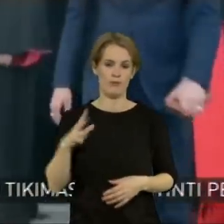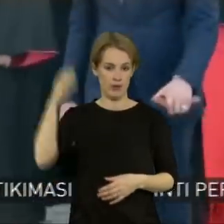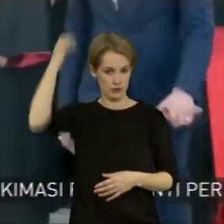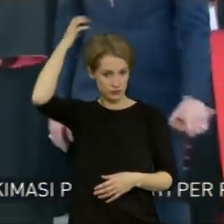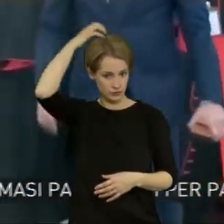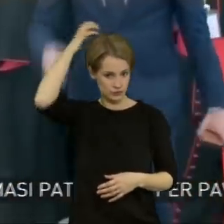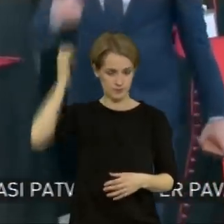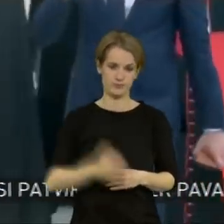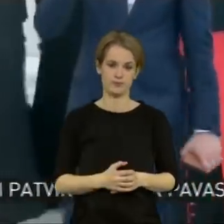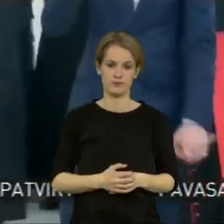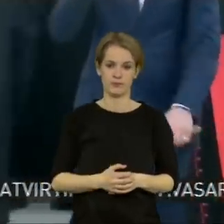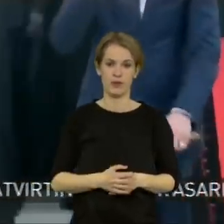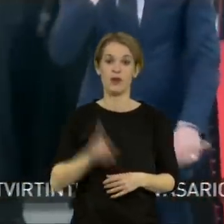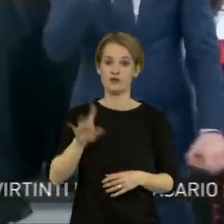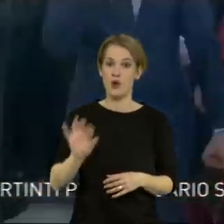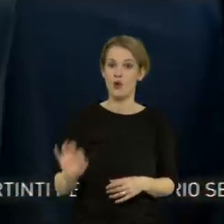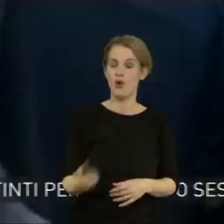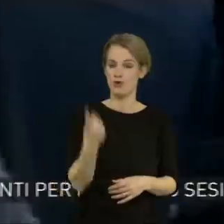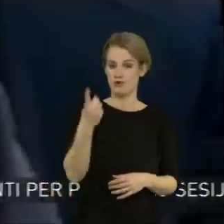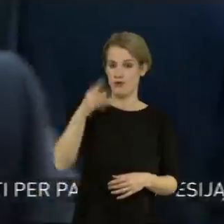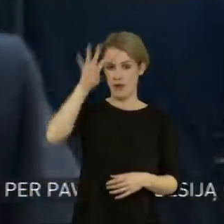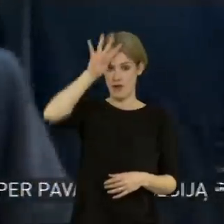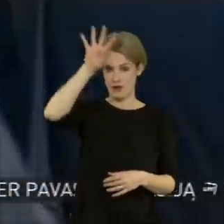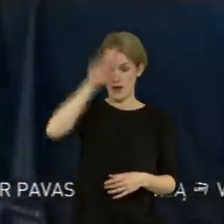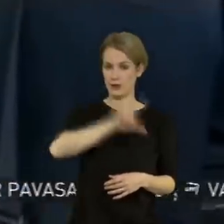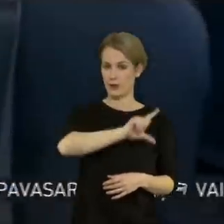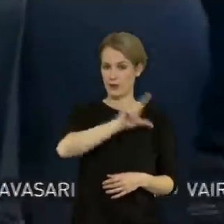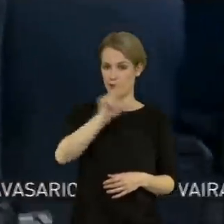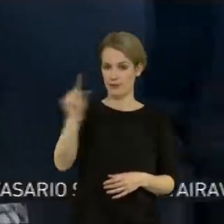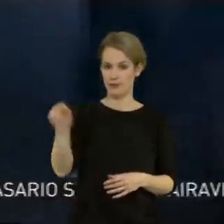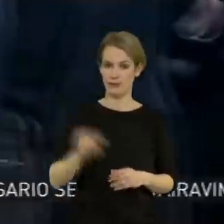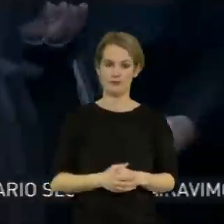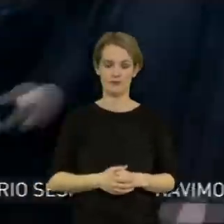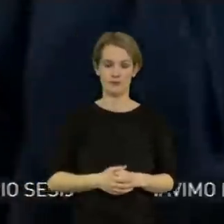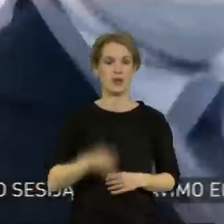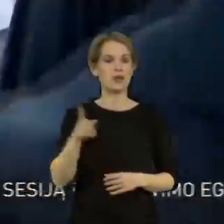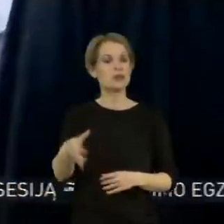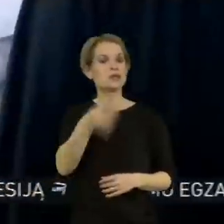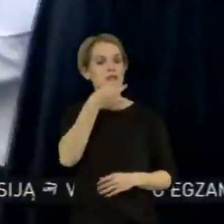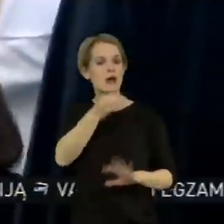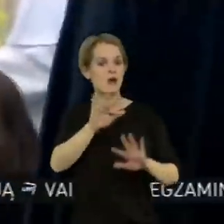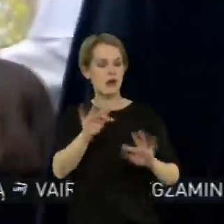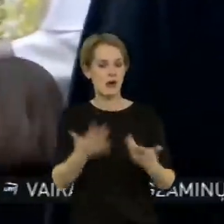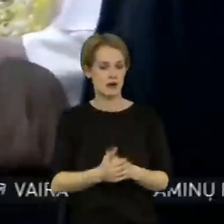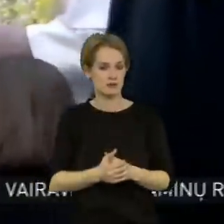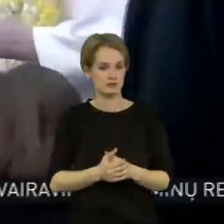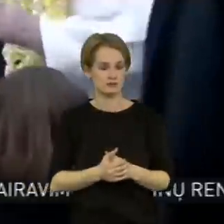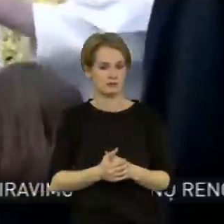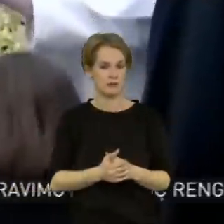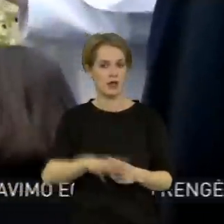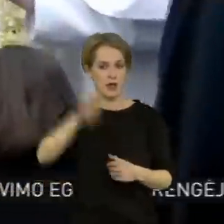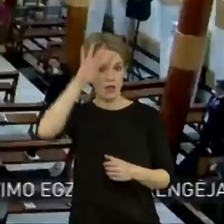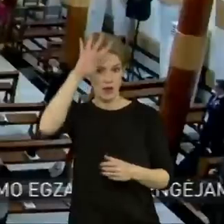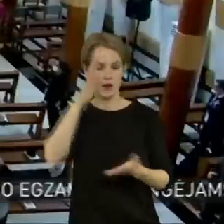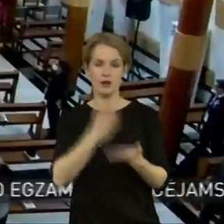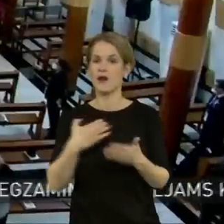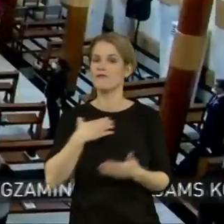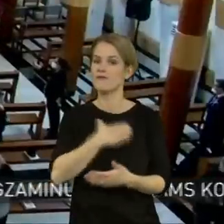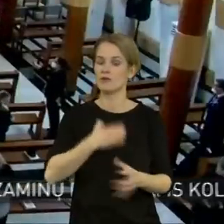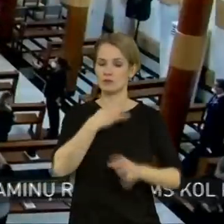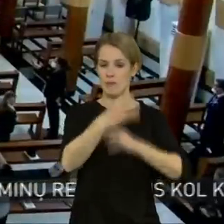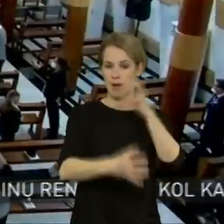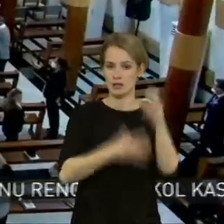bažnyčios vadovas lankosi pirmą kartą. Pranciškus pabrėžė Irako kaip civilizacijos lopšio vaidmenį, paragino užbaigti smurtą